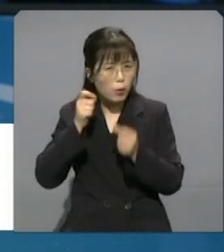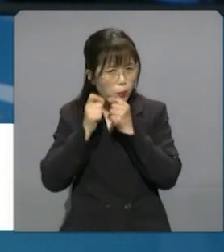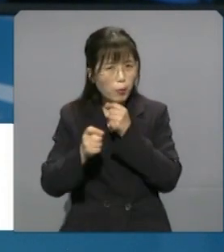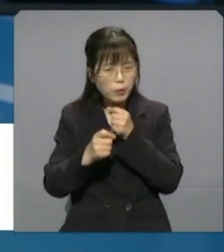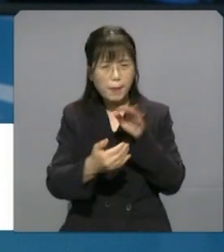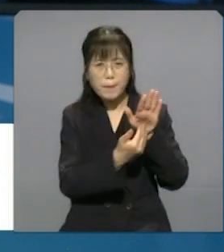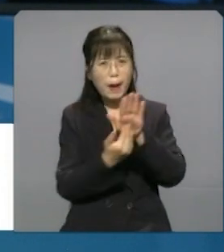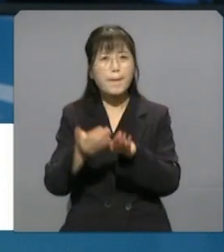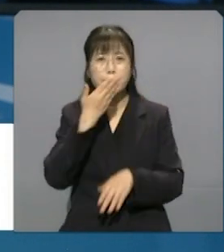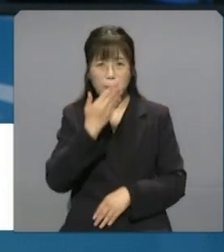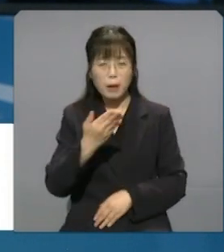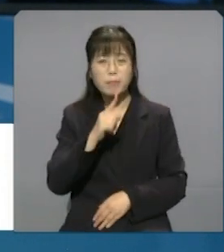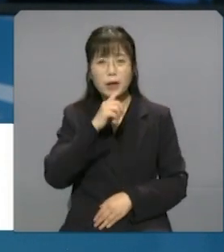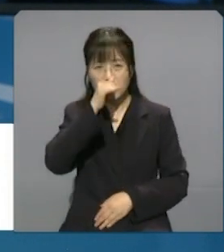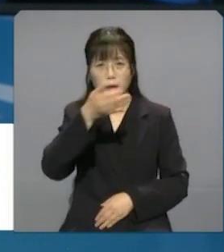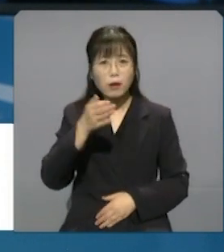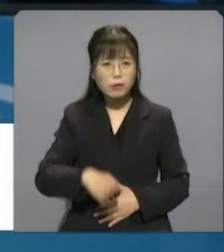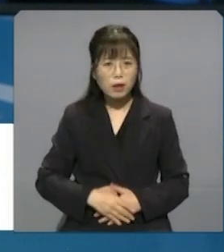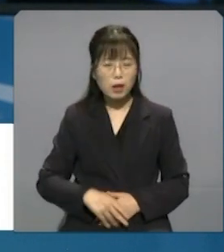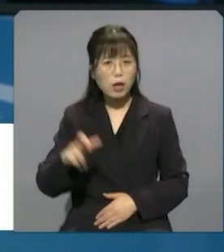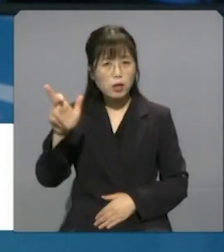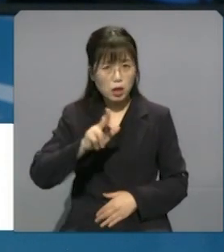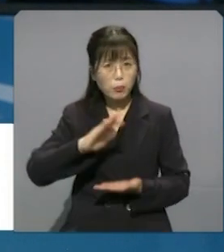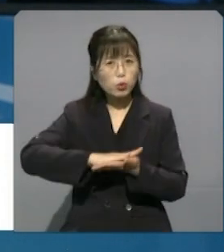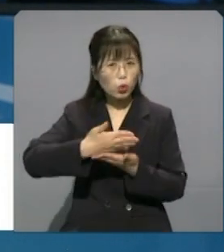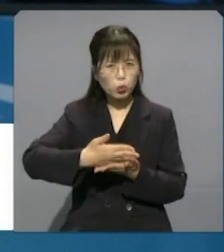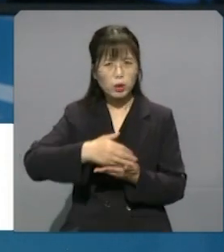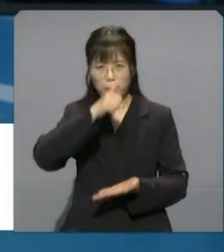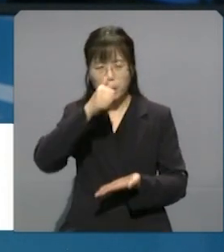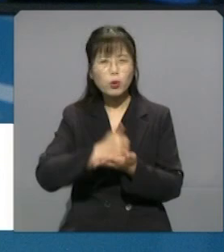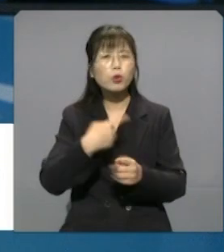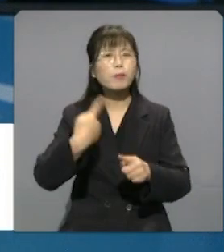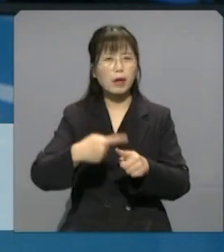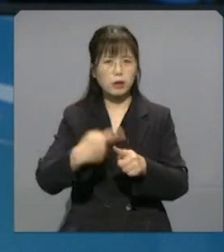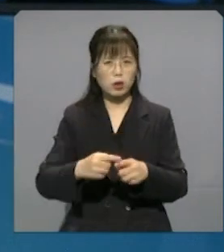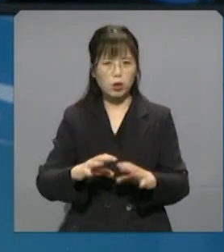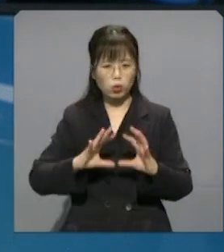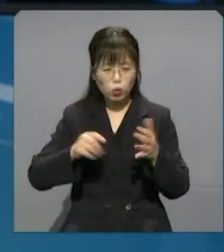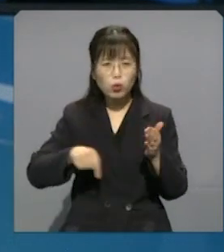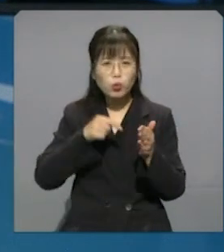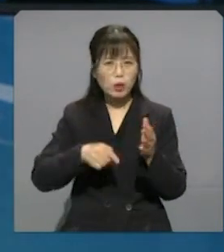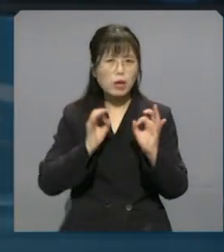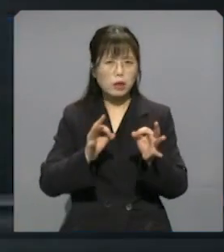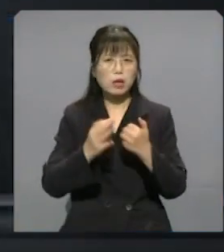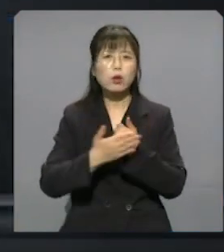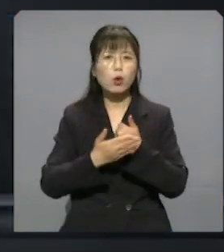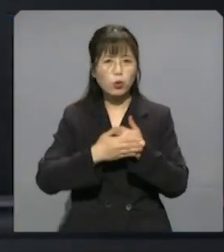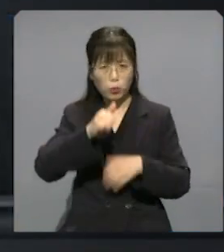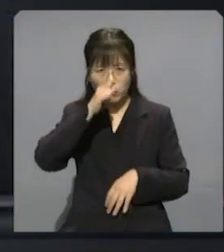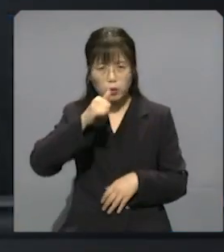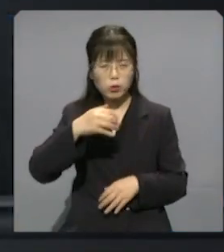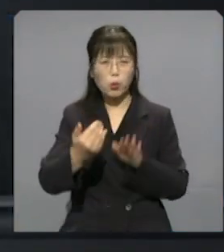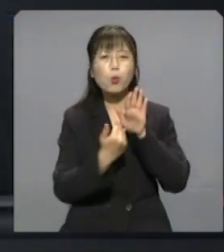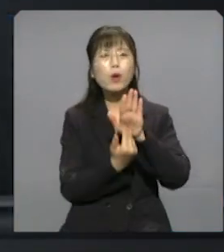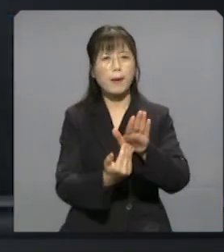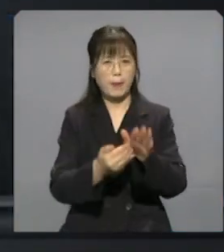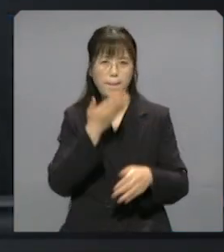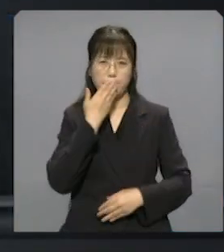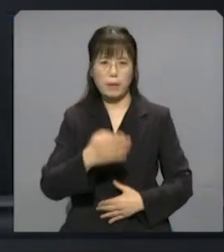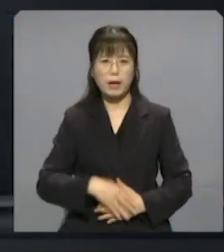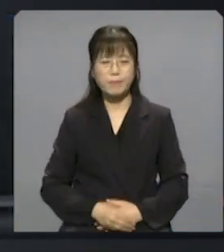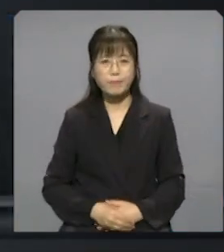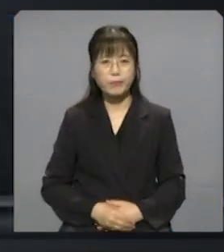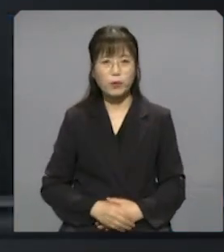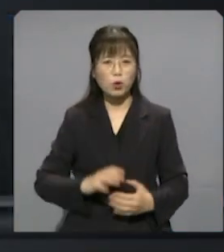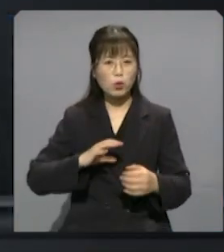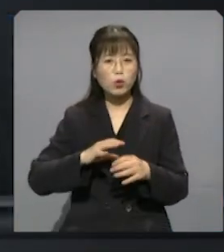확 줄일 수 있다고 했는데요 이번 대포통장 범죄도 마찬가지입니다 국내 은행이 협조만해도 상당히 예방이 가능합니다